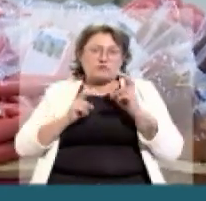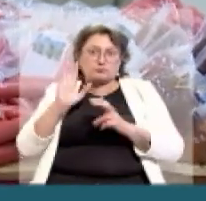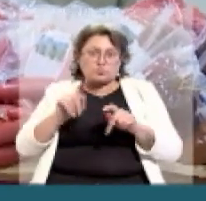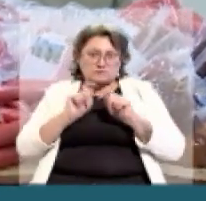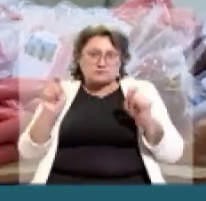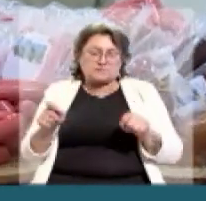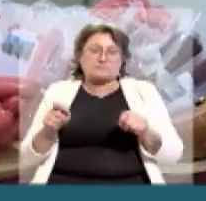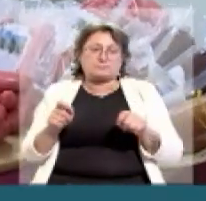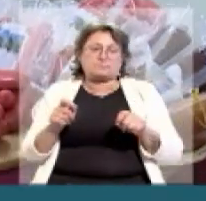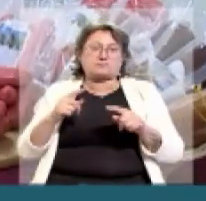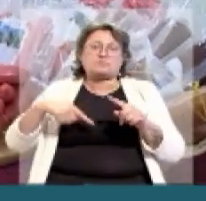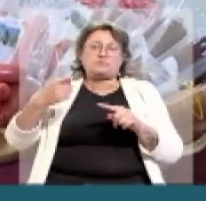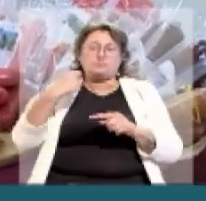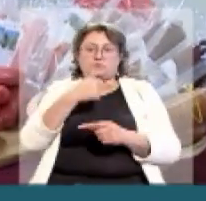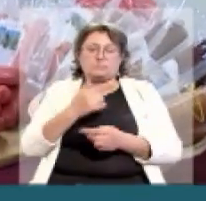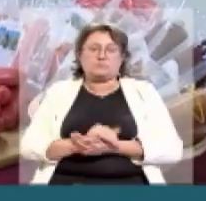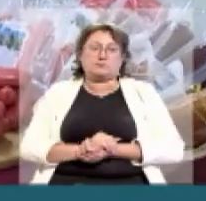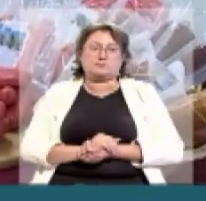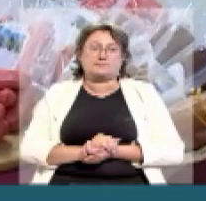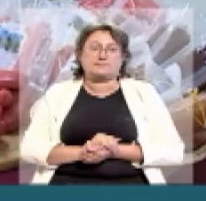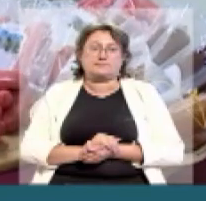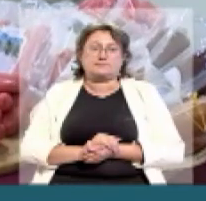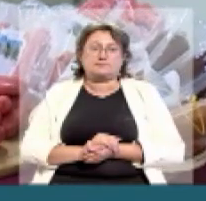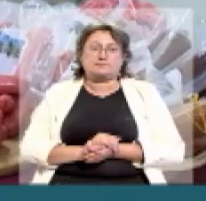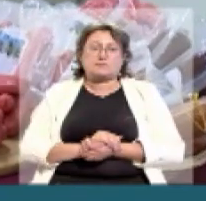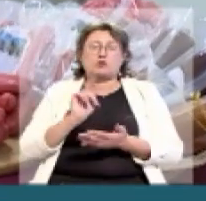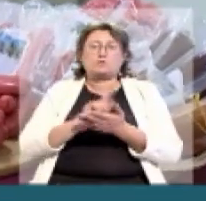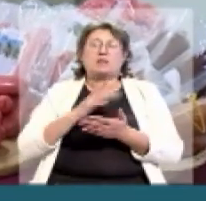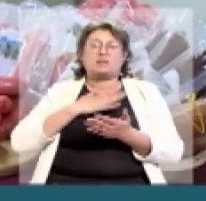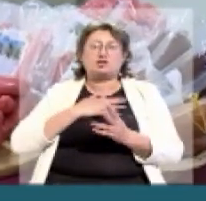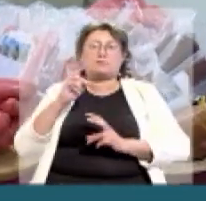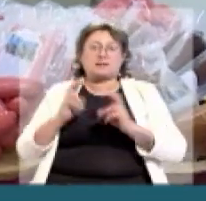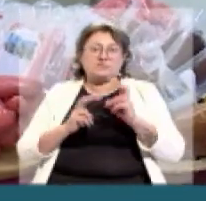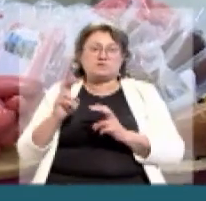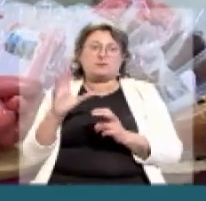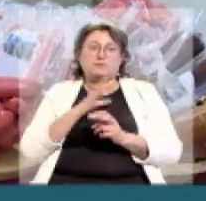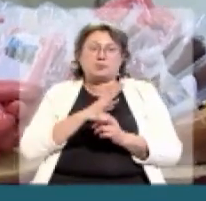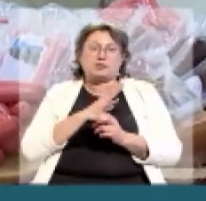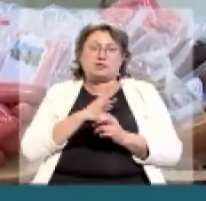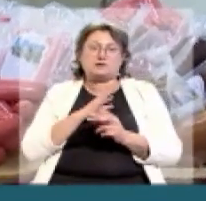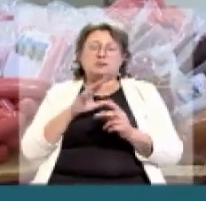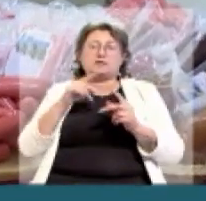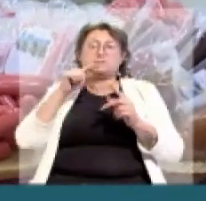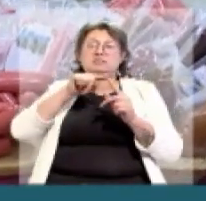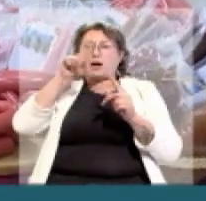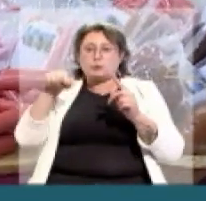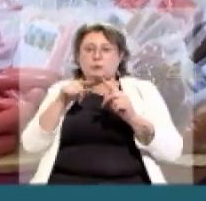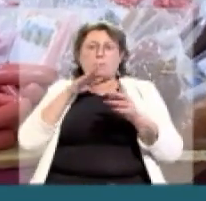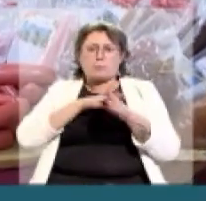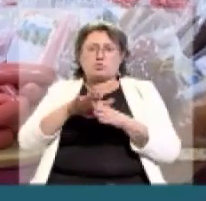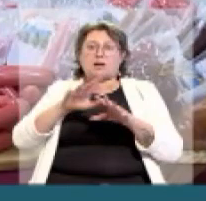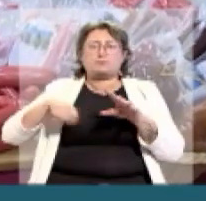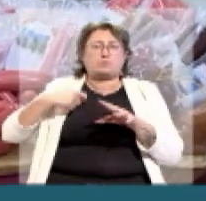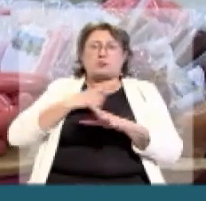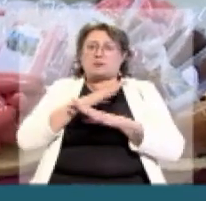планируется на следующий год. Ну, то есть, чтобы наше производство было замкнутого цикла, не